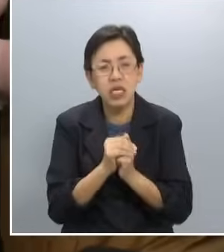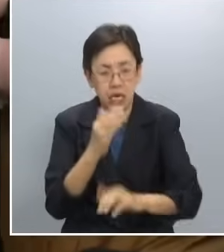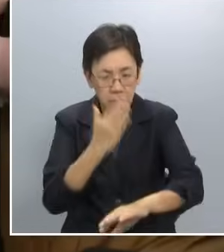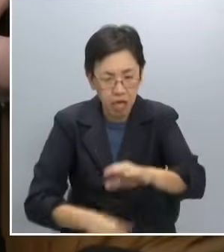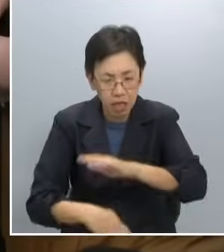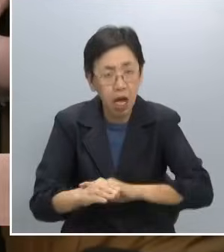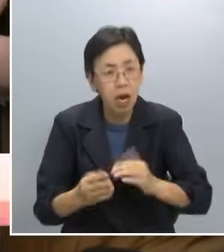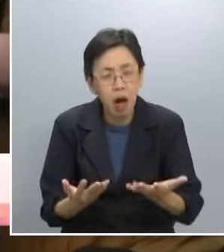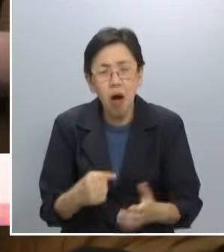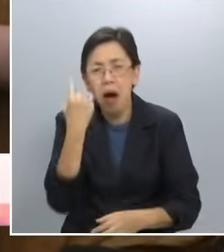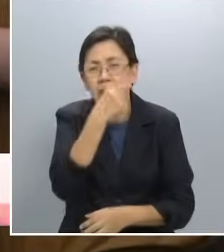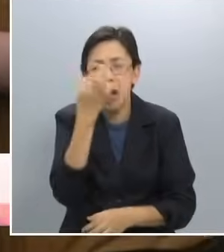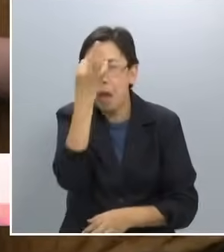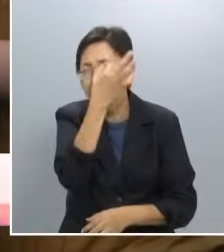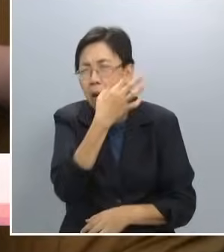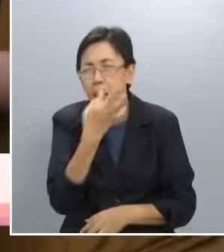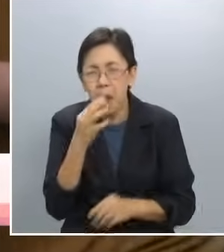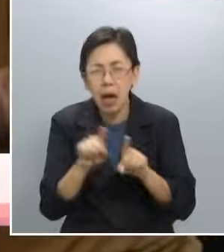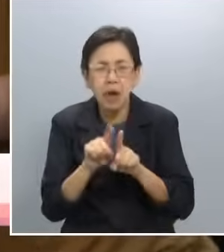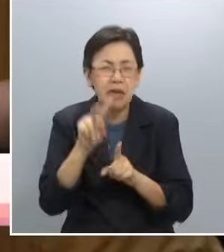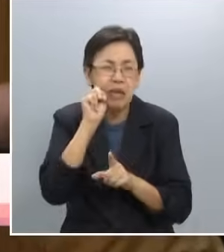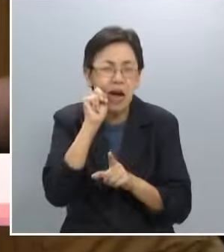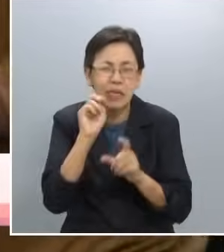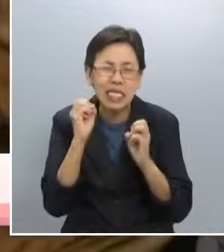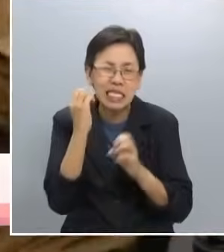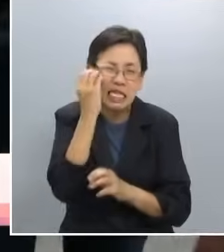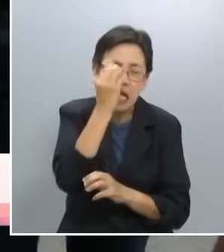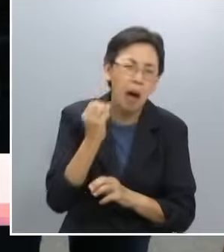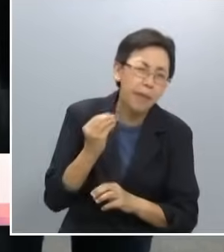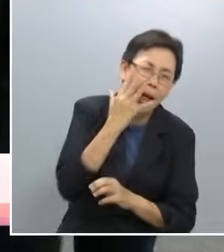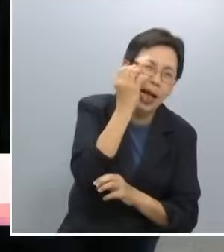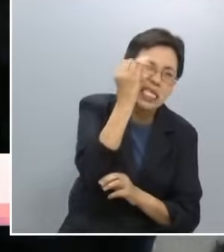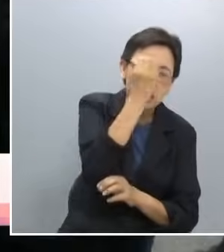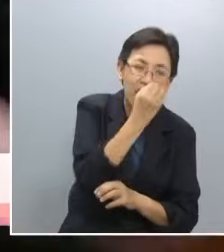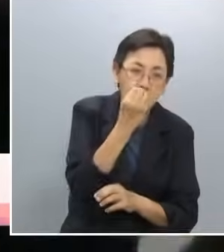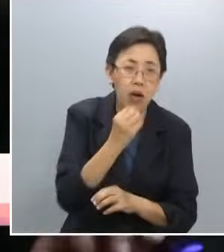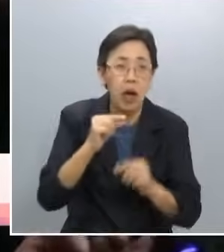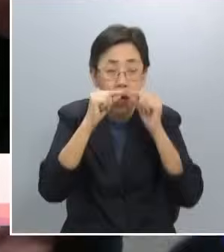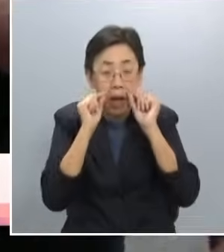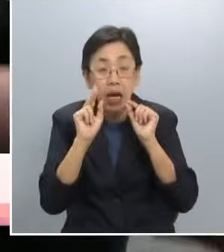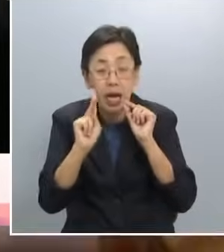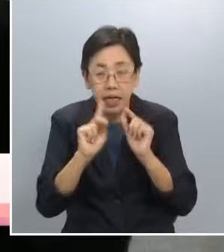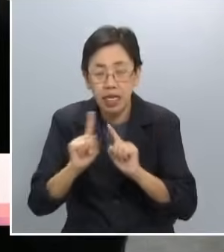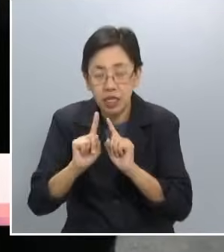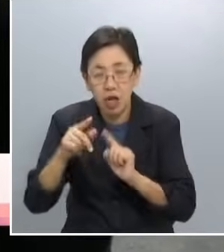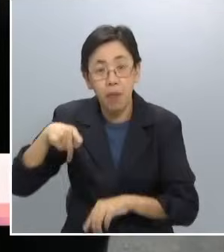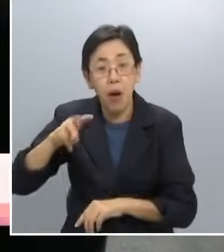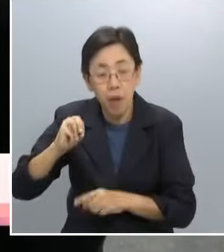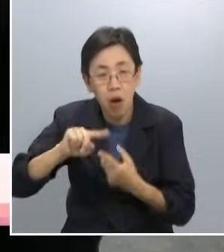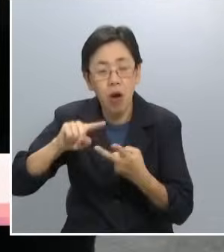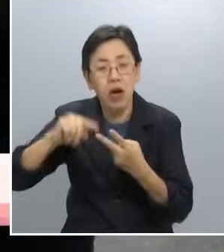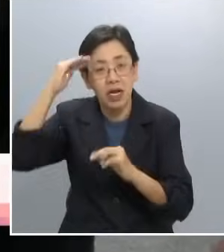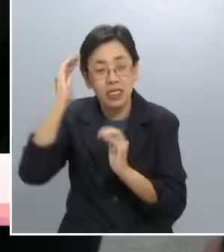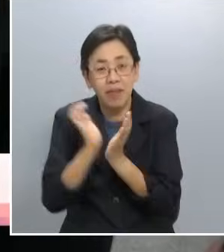ข้างหน้าก็เป็นแผลเหมือนกับโดนน้ำกรดคุณกันก็ลงพื้นที่ไปโดยประสานเจ้าหน้าที่พมและตำรวจสนบางพลัดไปพอไปถึง